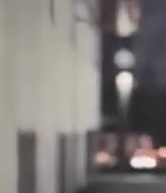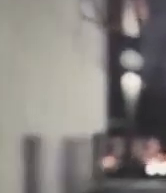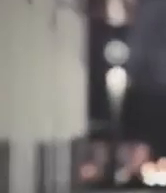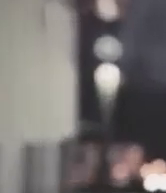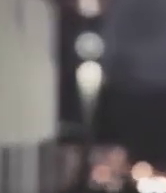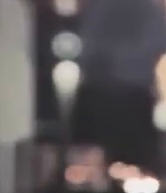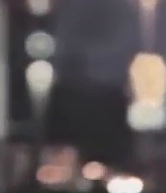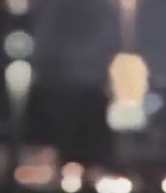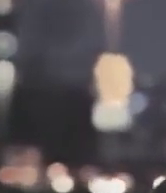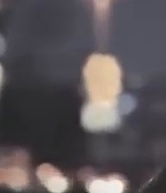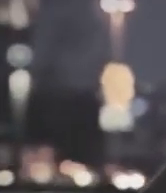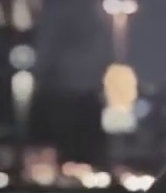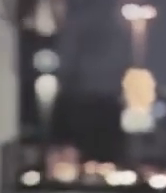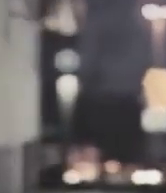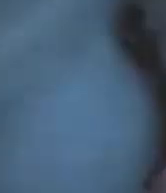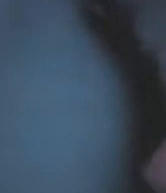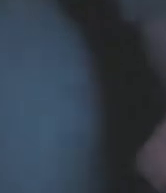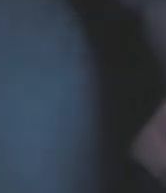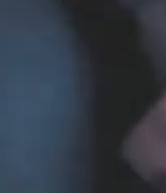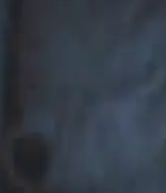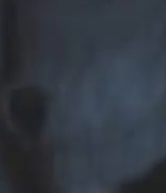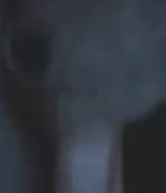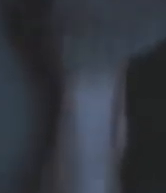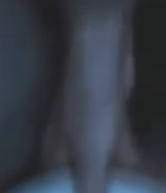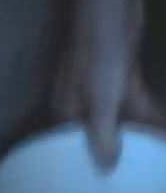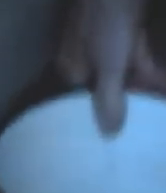U Srbiji preko pola miliona ljudi gladuje.